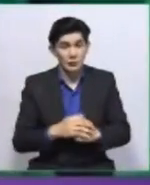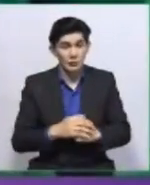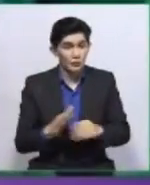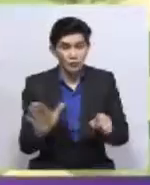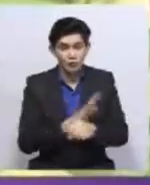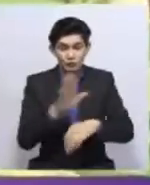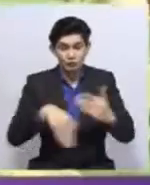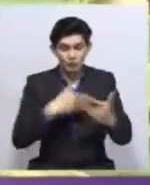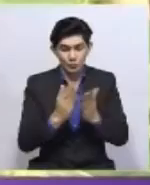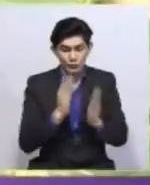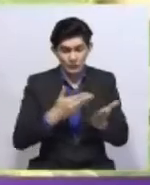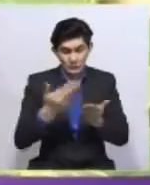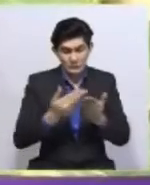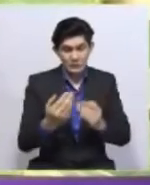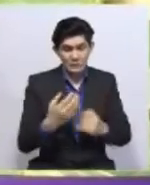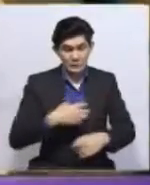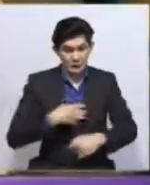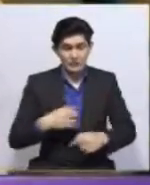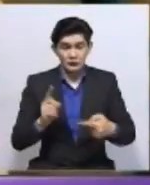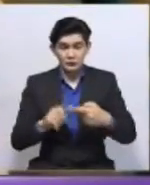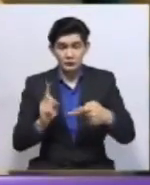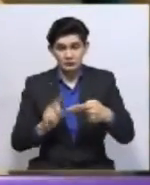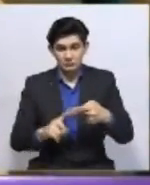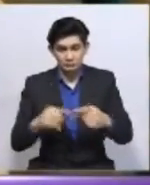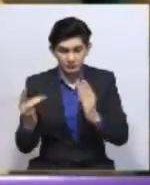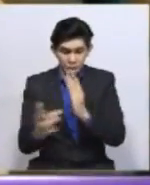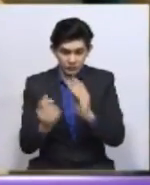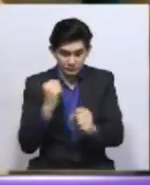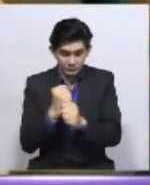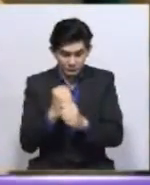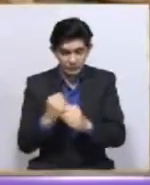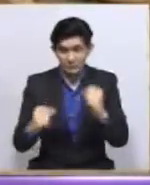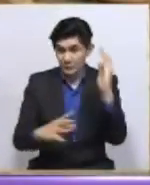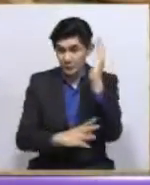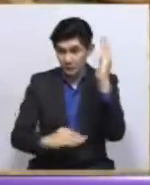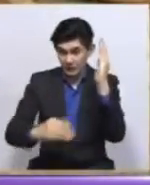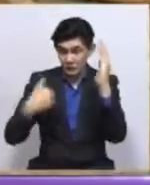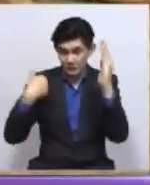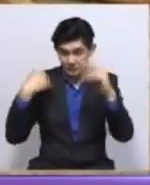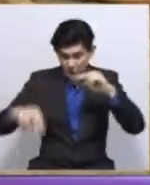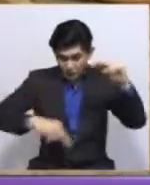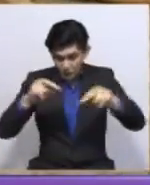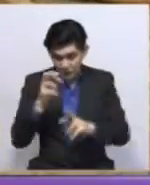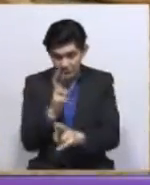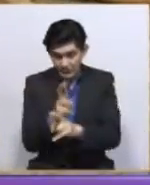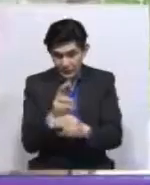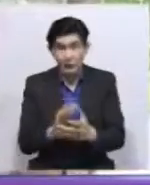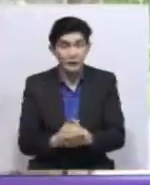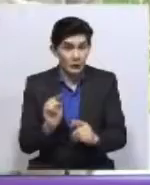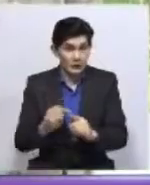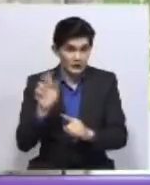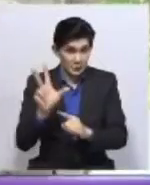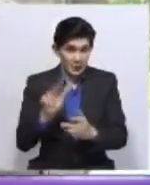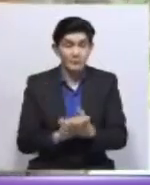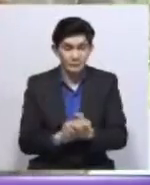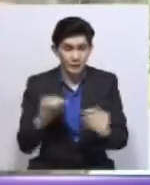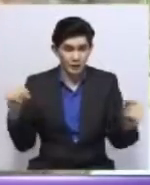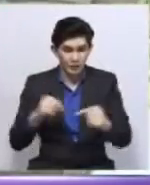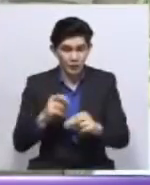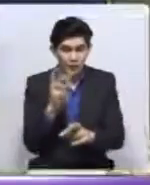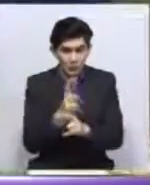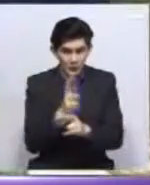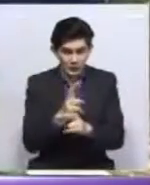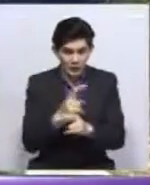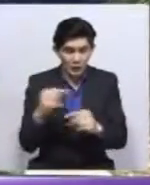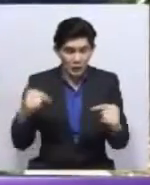ค้าต้องการฐานที่2เทคโนโลยีการผลิตในเรื่องของพันธุ์มันสำปะหลังและการดูแลรักษาฐานที่3การรักษ